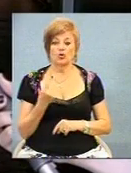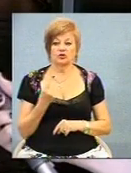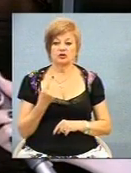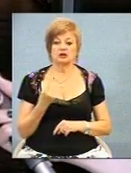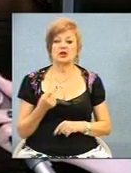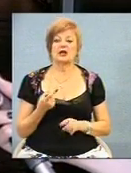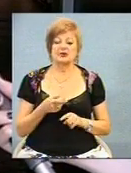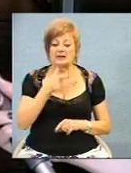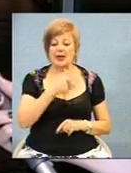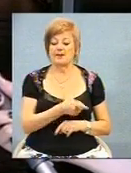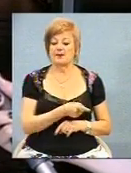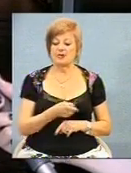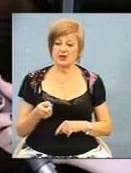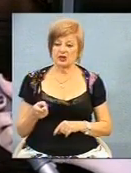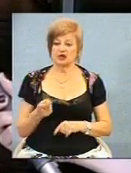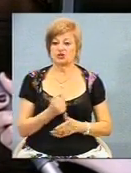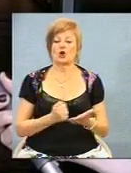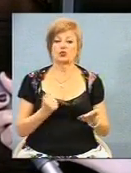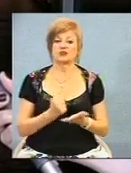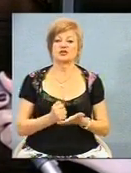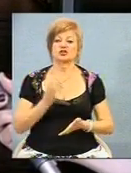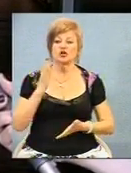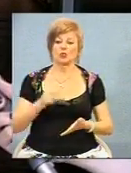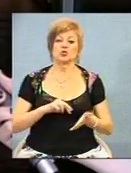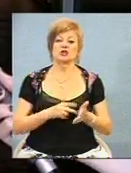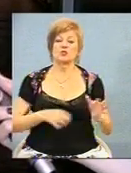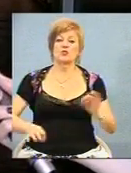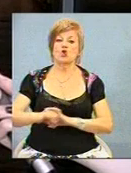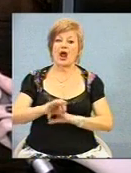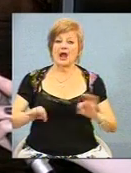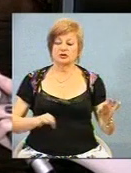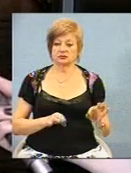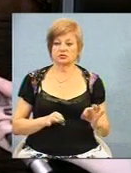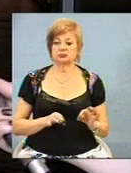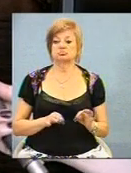за цей період затверджено буде проєкт.